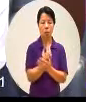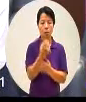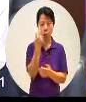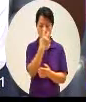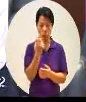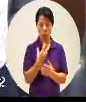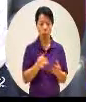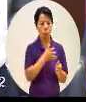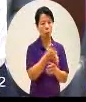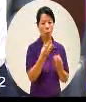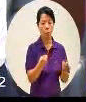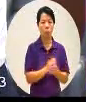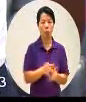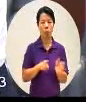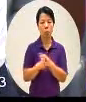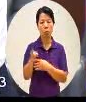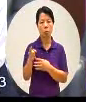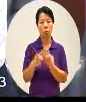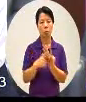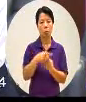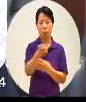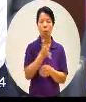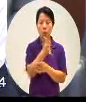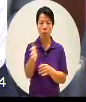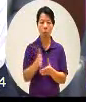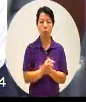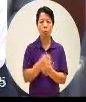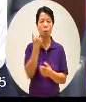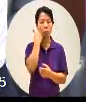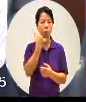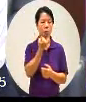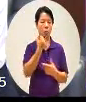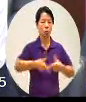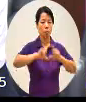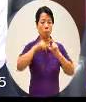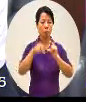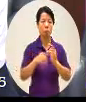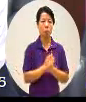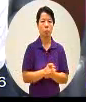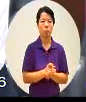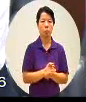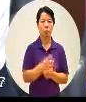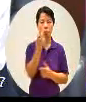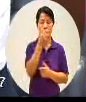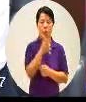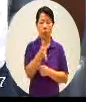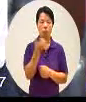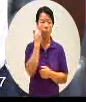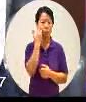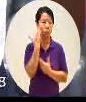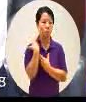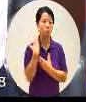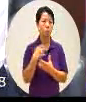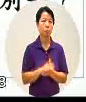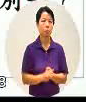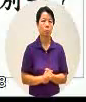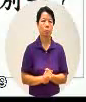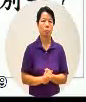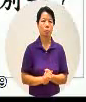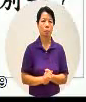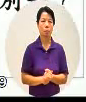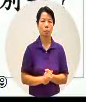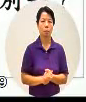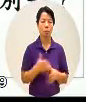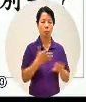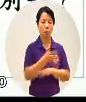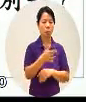这些专才吗？好，那谁可以回答本席这六位顾问是谁？还是超过六位？这个谁可以